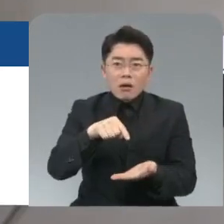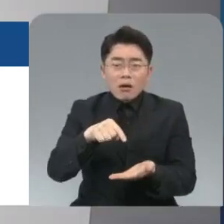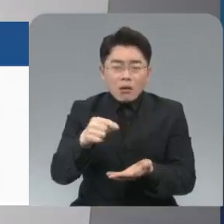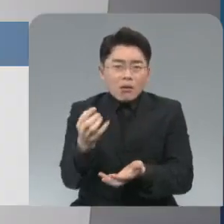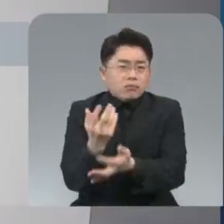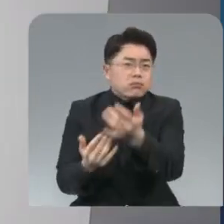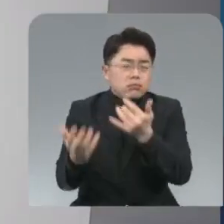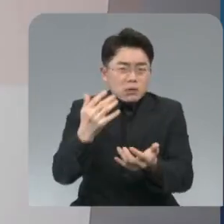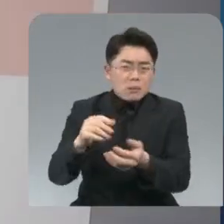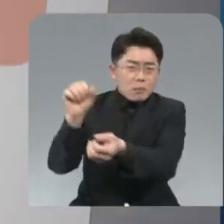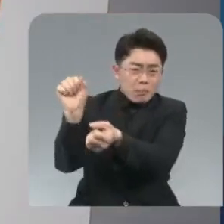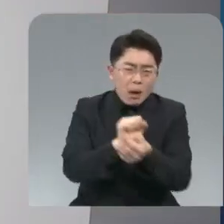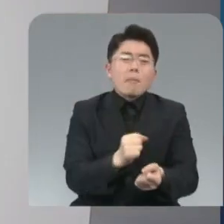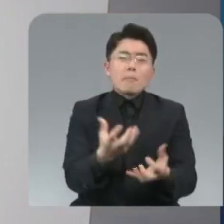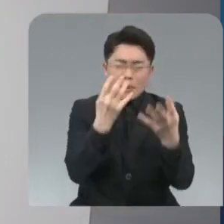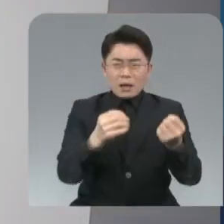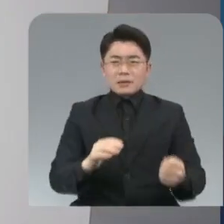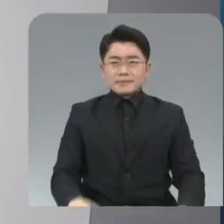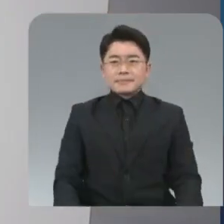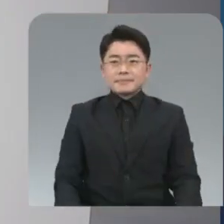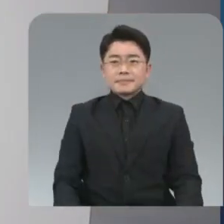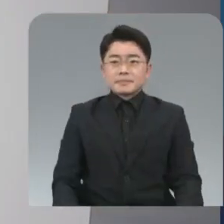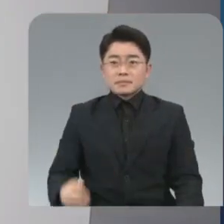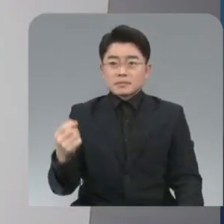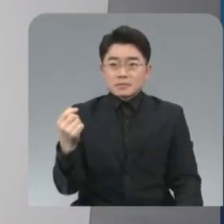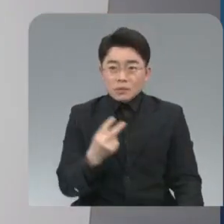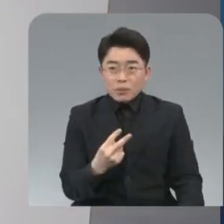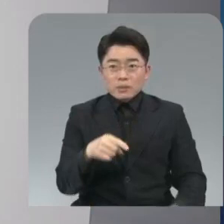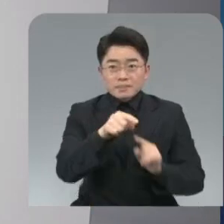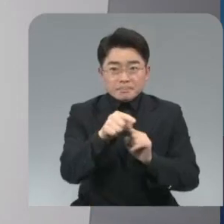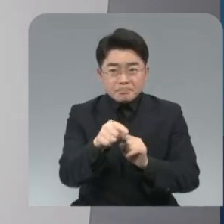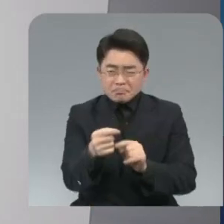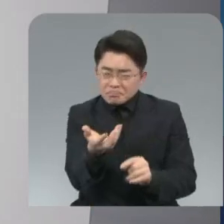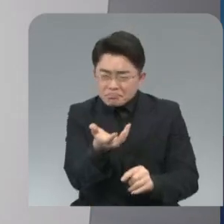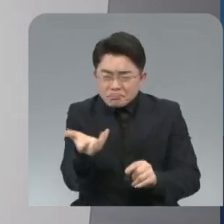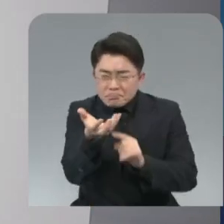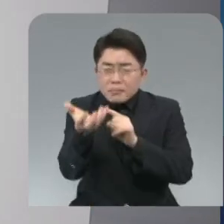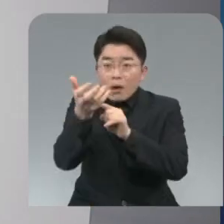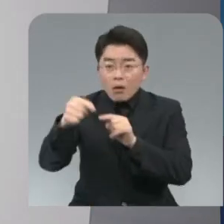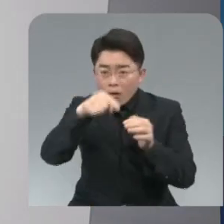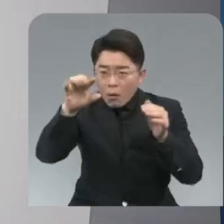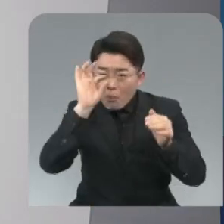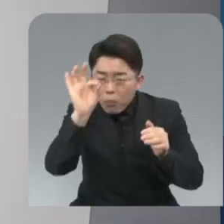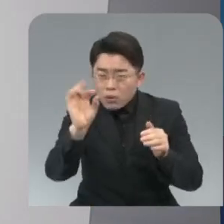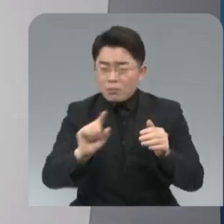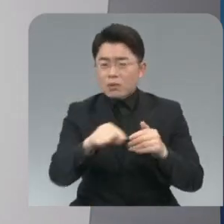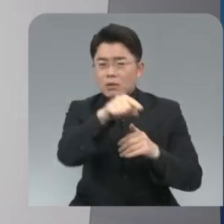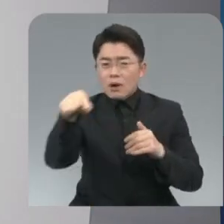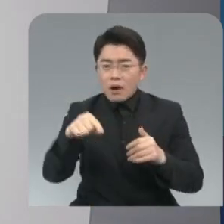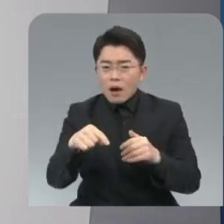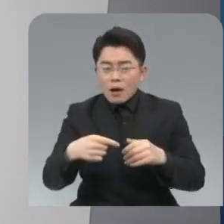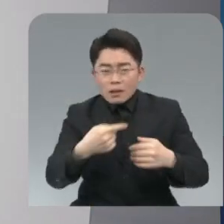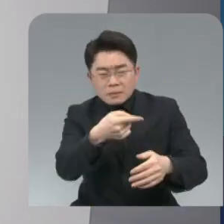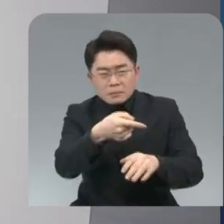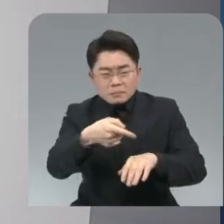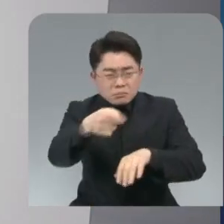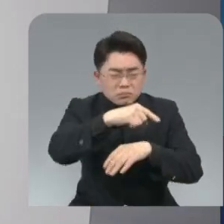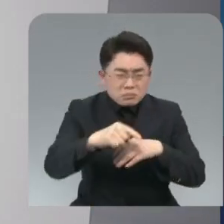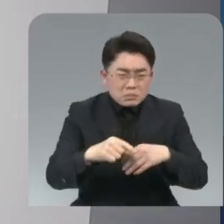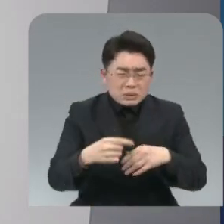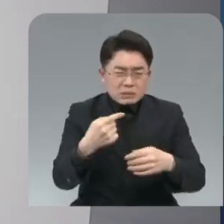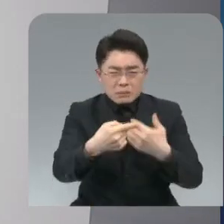많거든요. 보고서는 또 실험 뒤 코팅된 촉매 상태를 확인한 결과 표면 손상이 관찰됐다며 원인 규명이